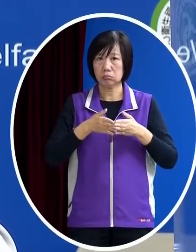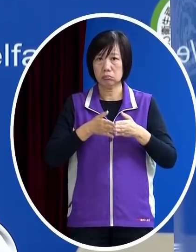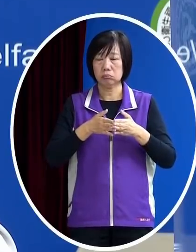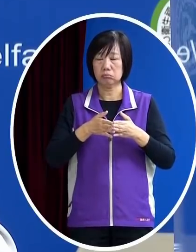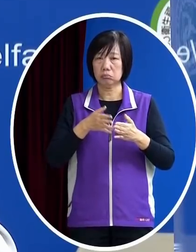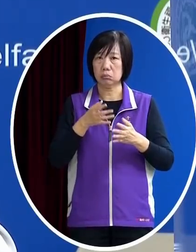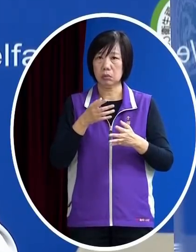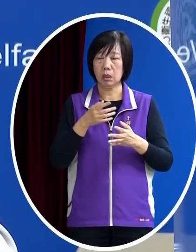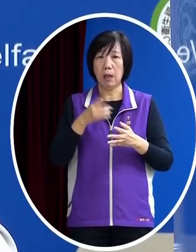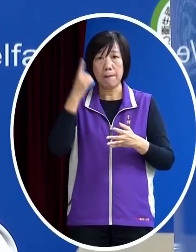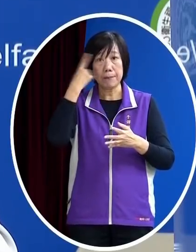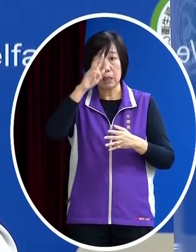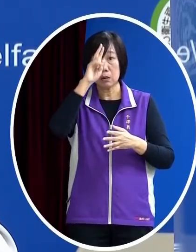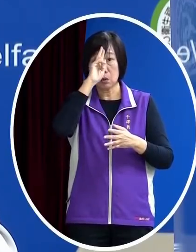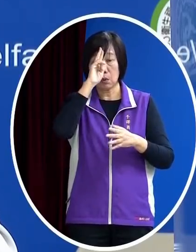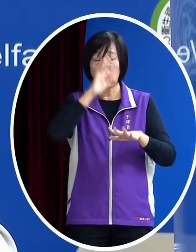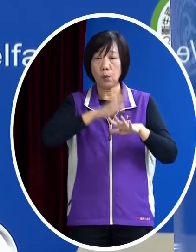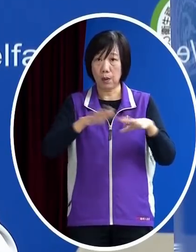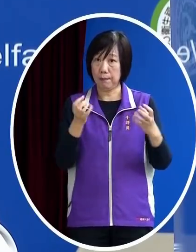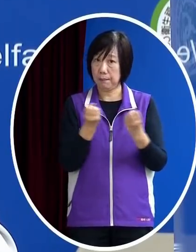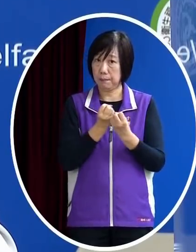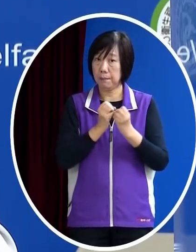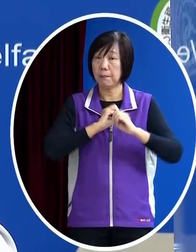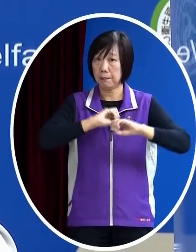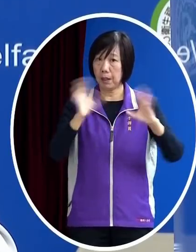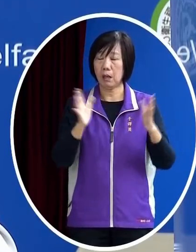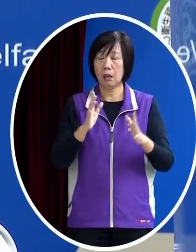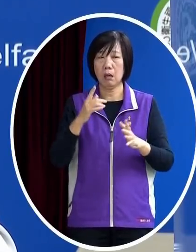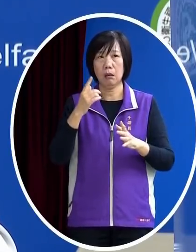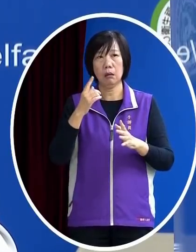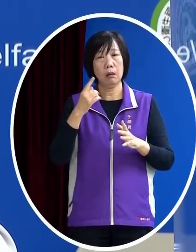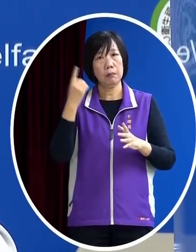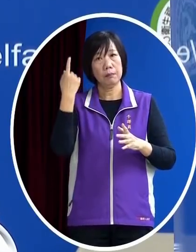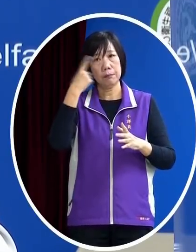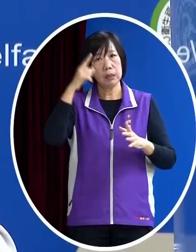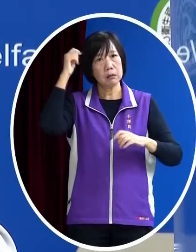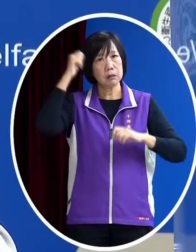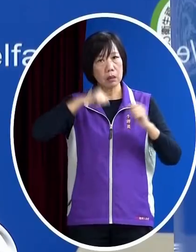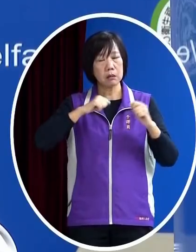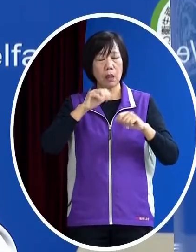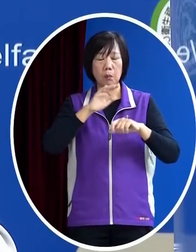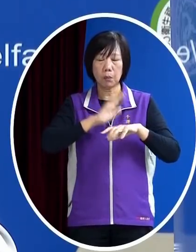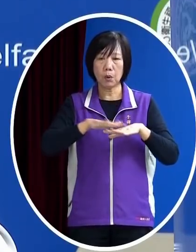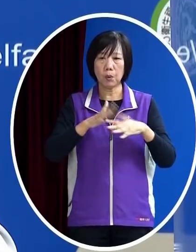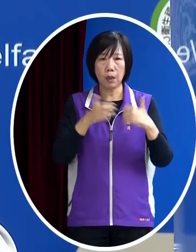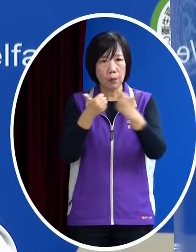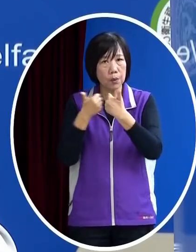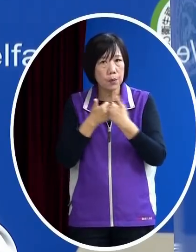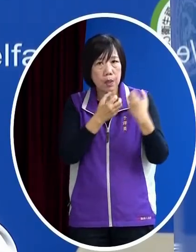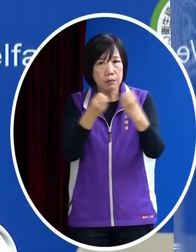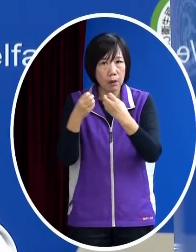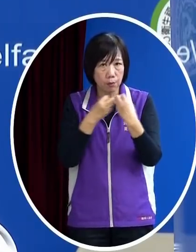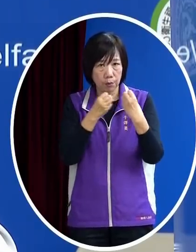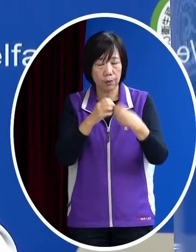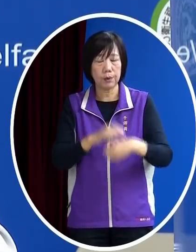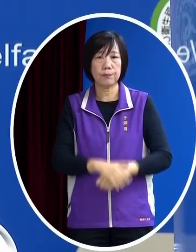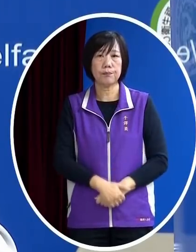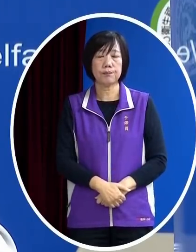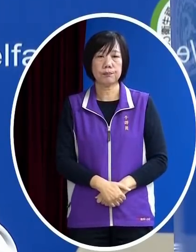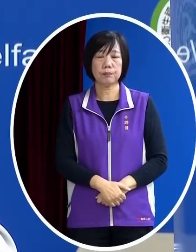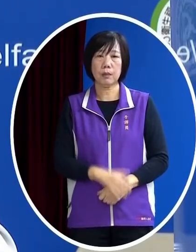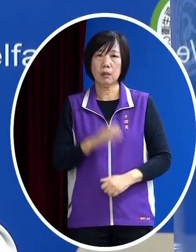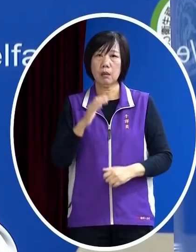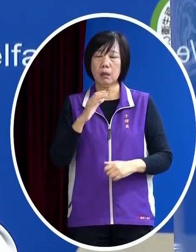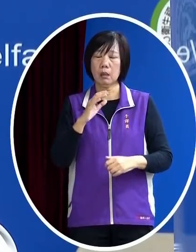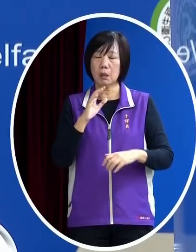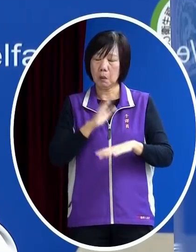那明天中午我跟大家报告，明天早上我们再会跟相关的单位再召开一次会议，方向是